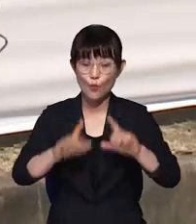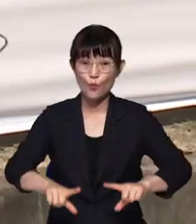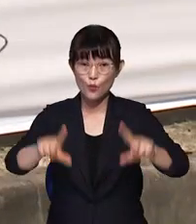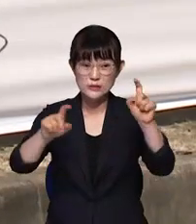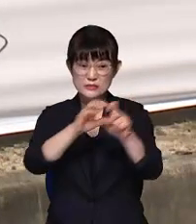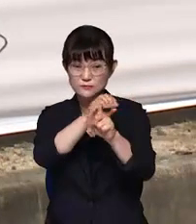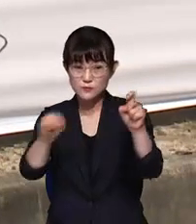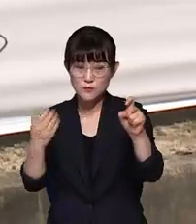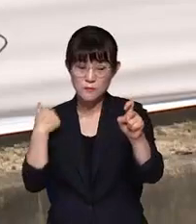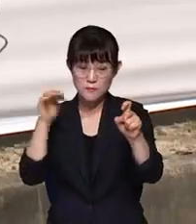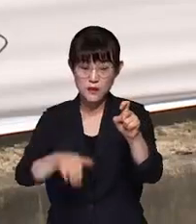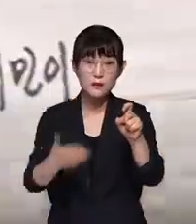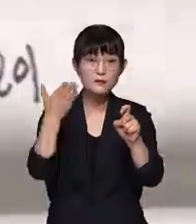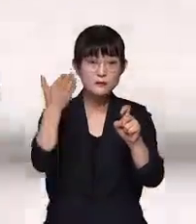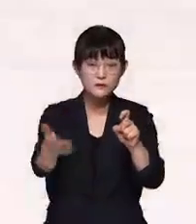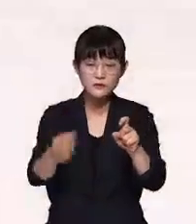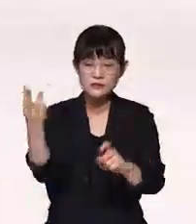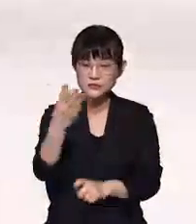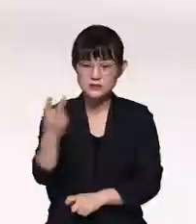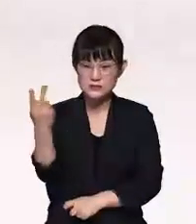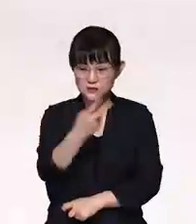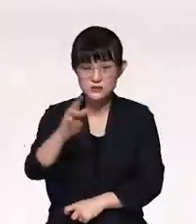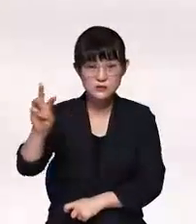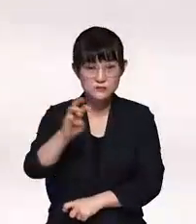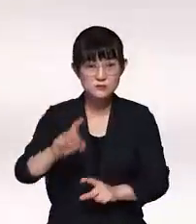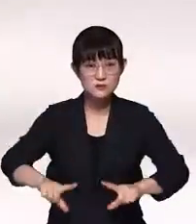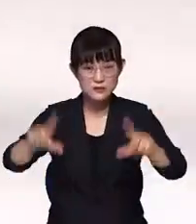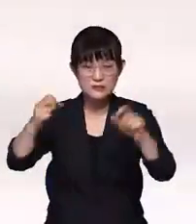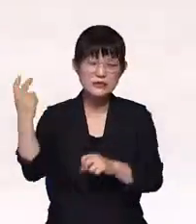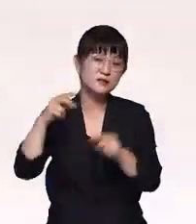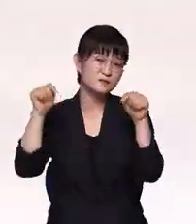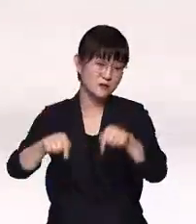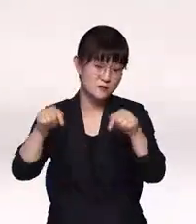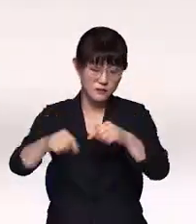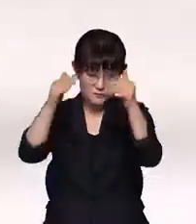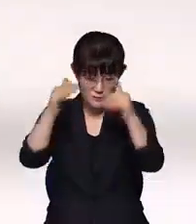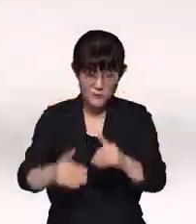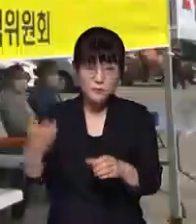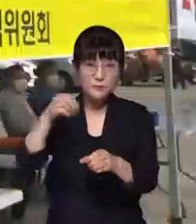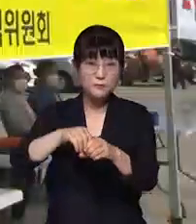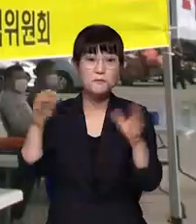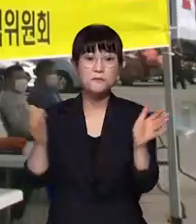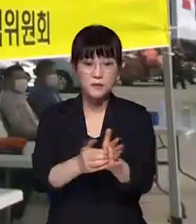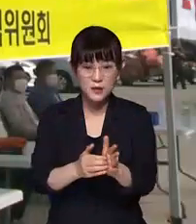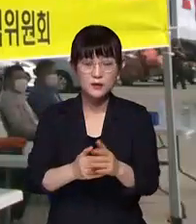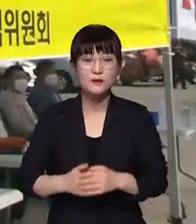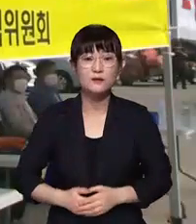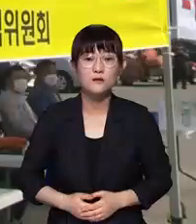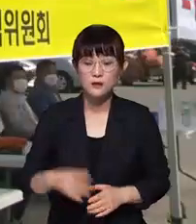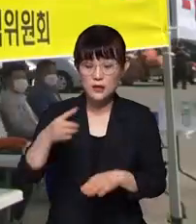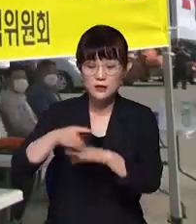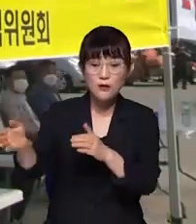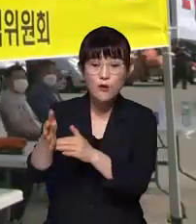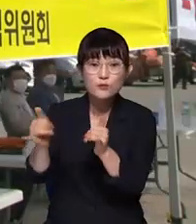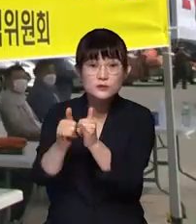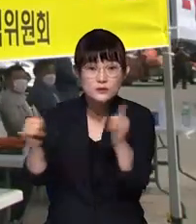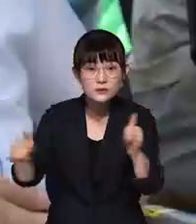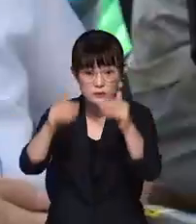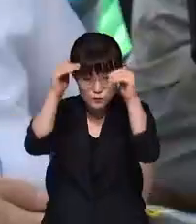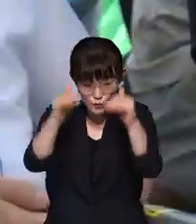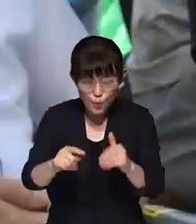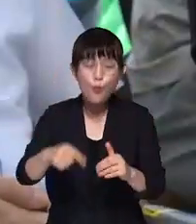10%를 반환하고 오는 2030년 재협상하자는 내용을 담고 있습니다. 해남 어민들은